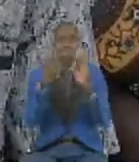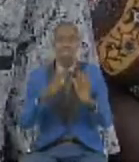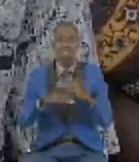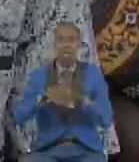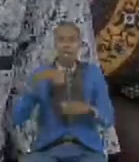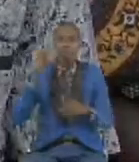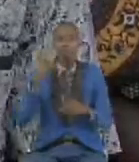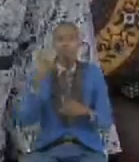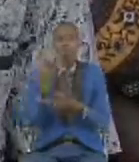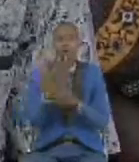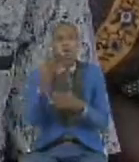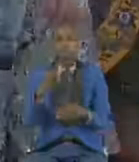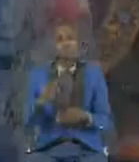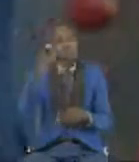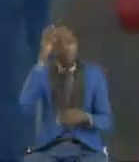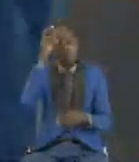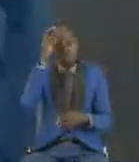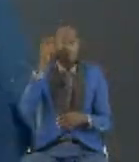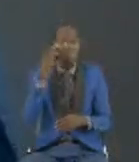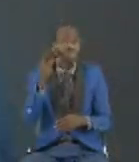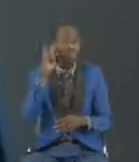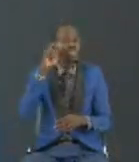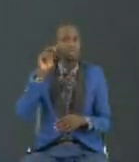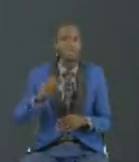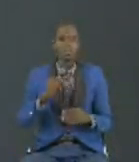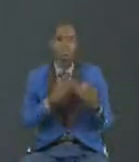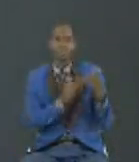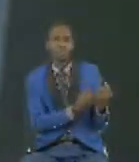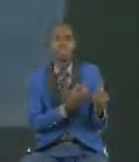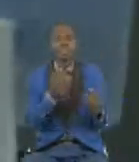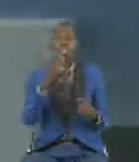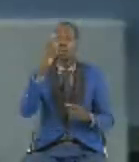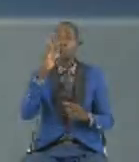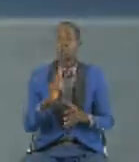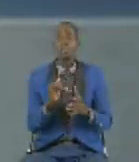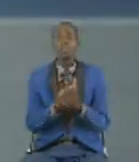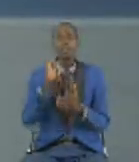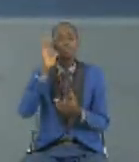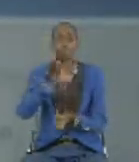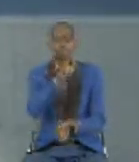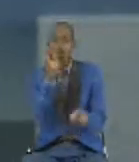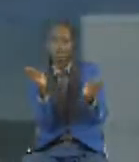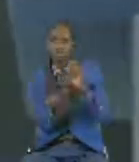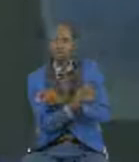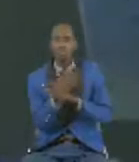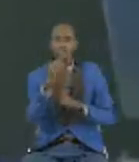du diable, il a besoin de courage. Le prédicateur qui voit